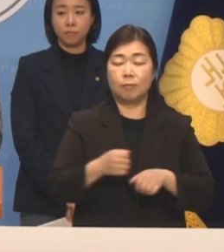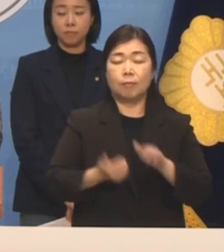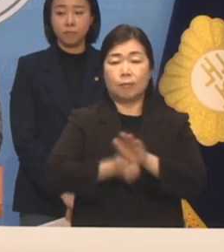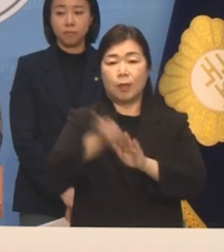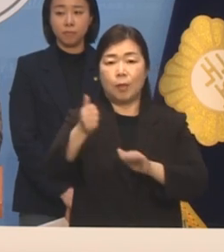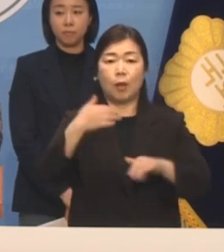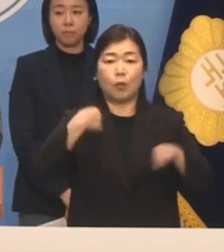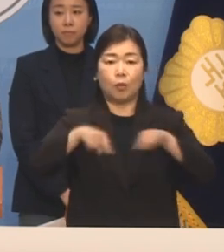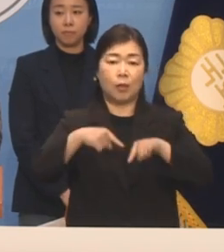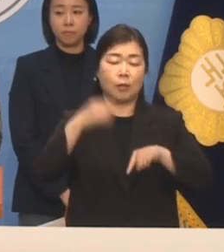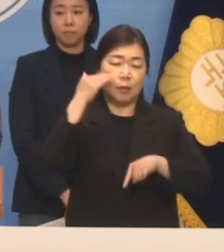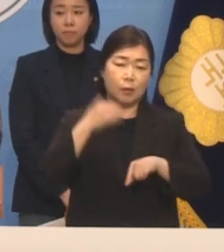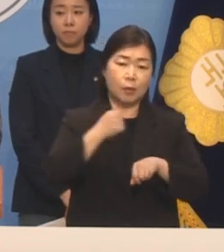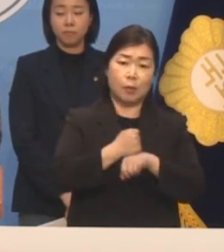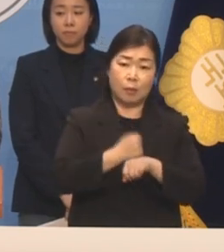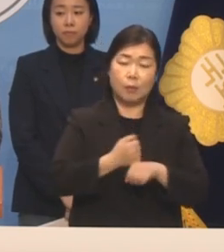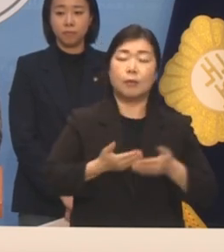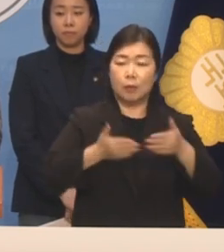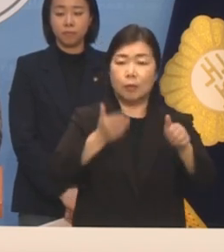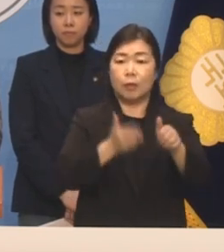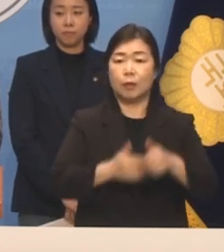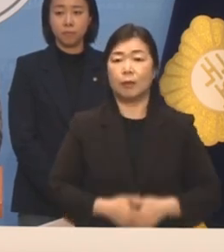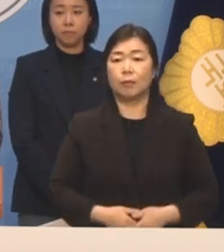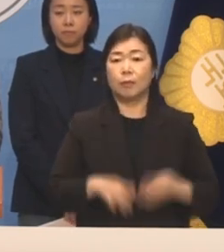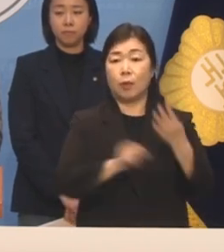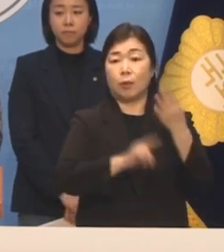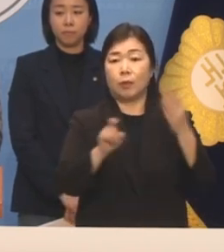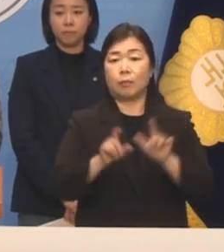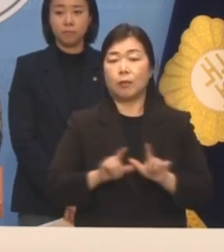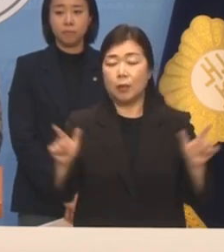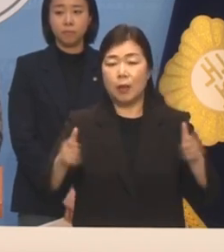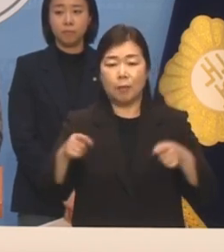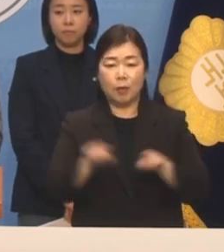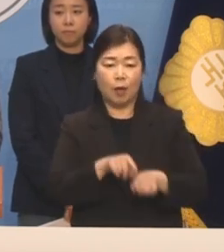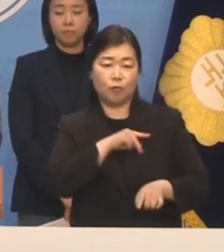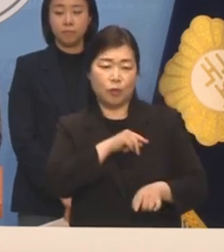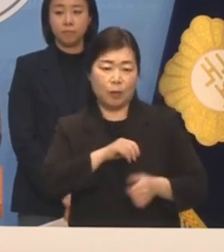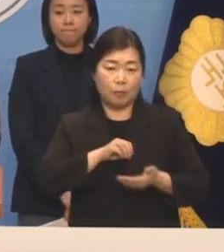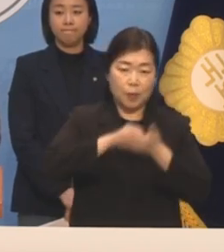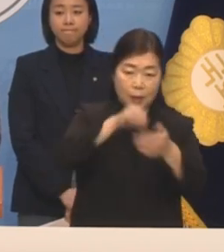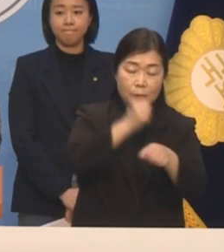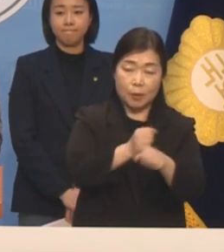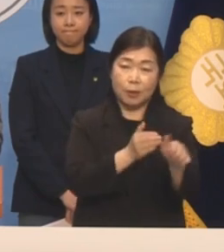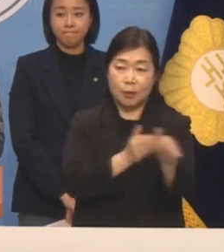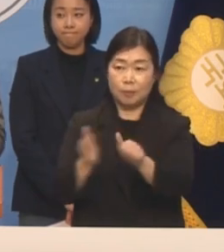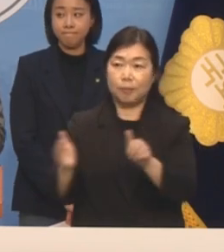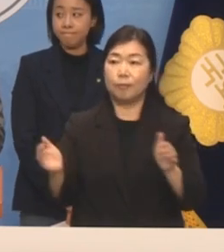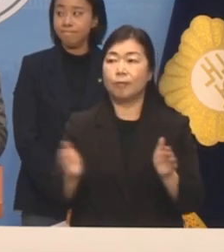정치를 함께 만들어 갑시다. 4월 10일 함께 국회로 갑시다. 감사합니다.